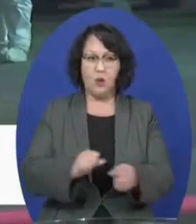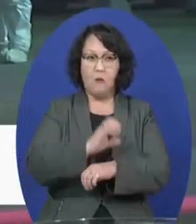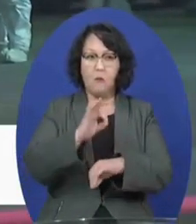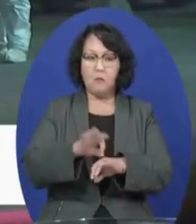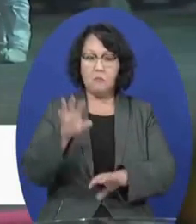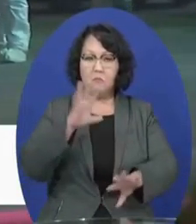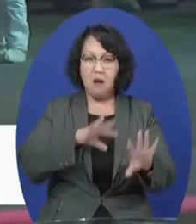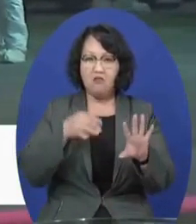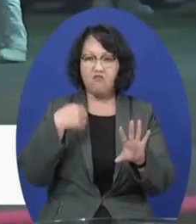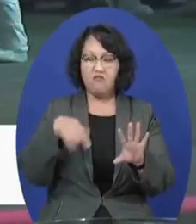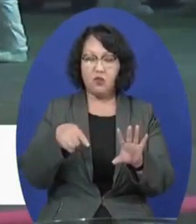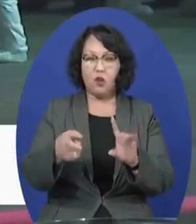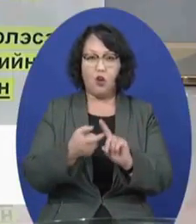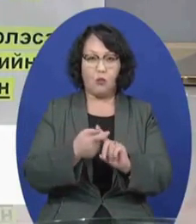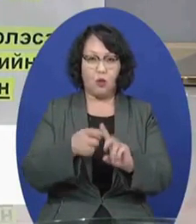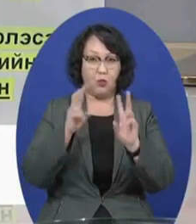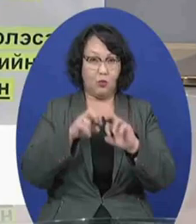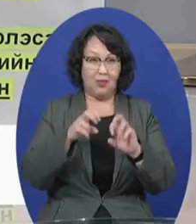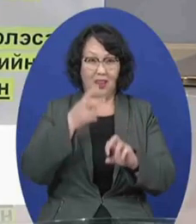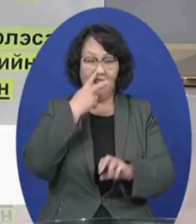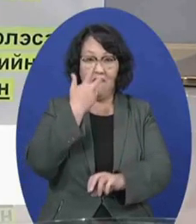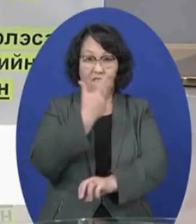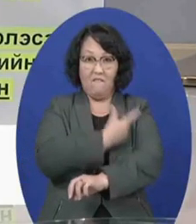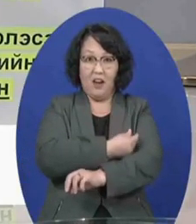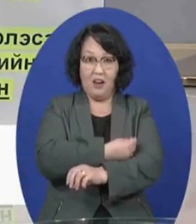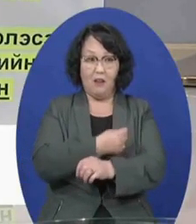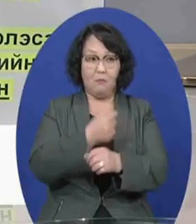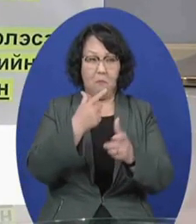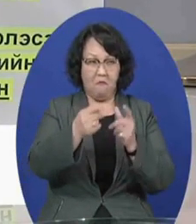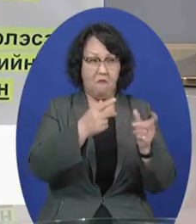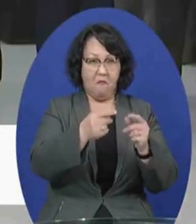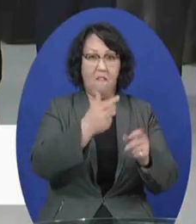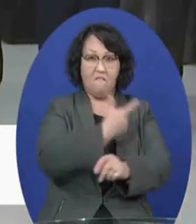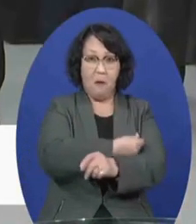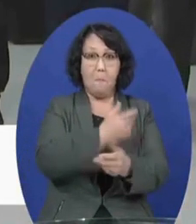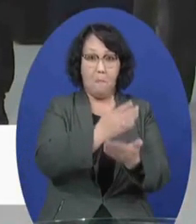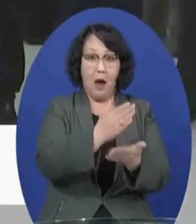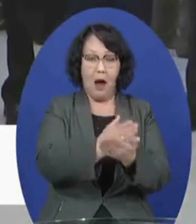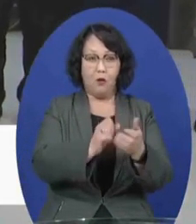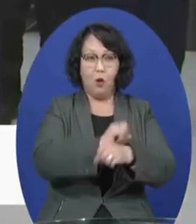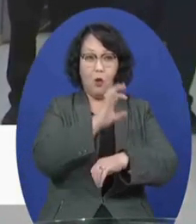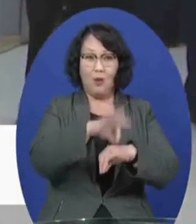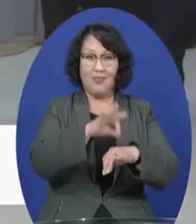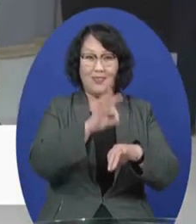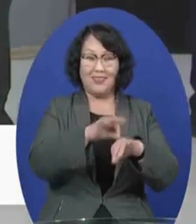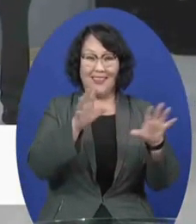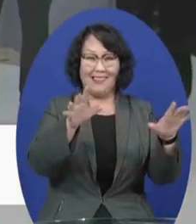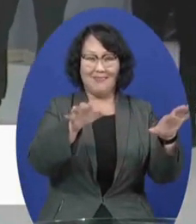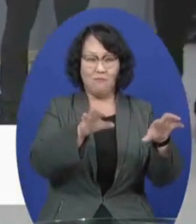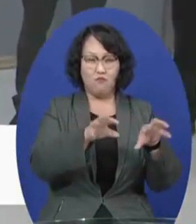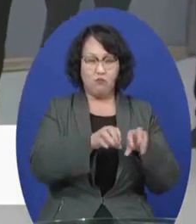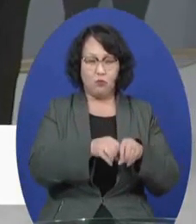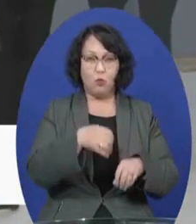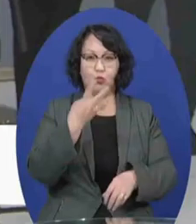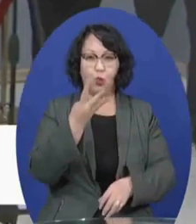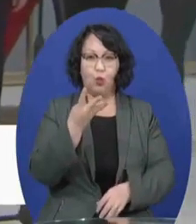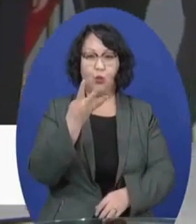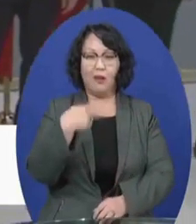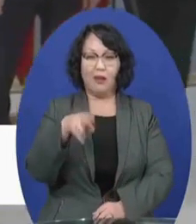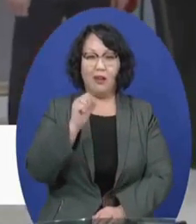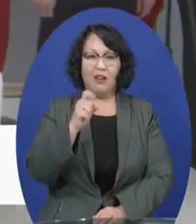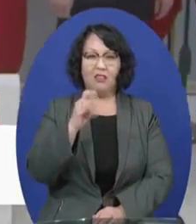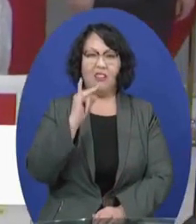юм судалгаа хийсэн. За энэ судалгаагаар бол вакцины жуулт хийж байгаа орнуудын хувьд бол цар тахлын тархалт бол 4 дахин багассан гэсэн юм албан ёсны судалгаа